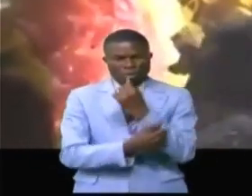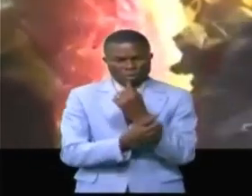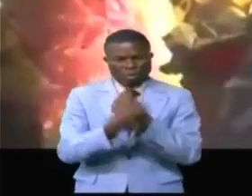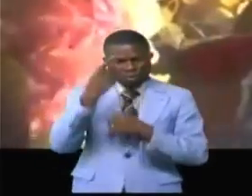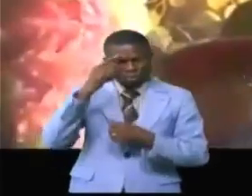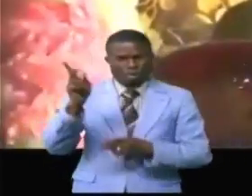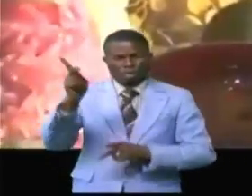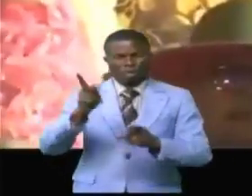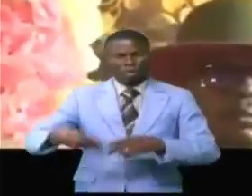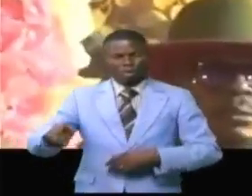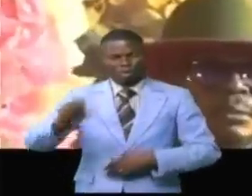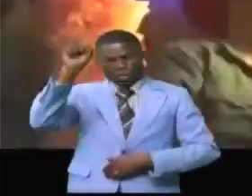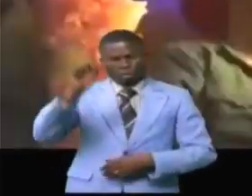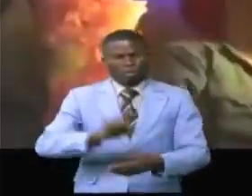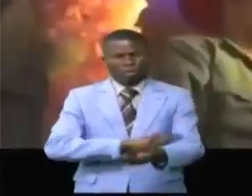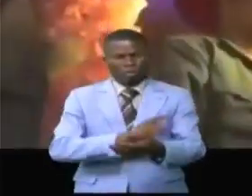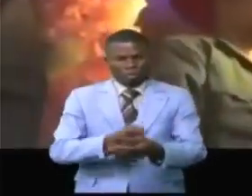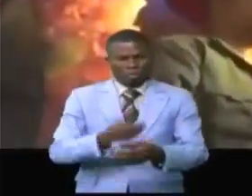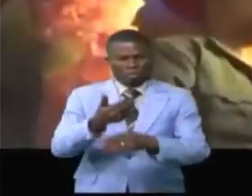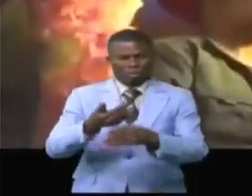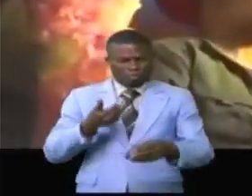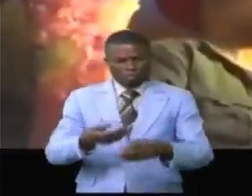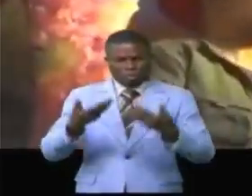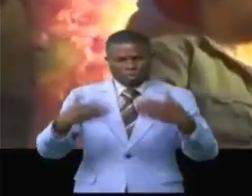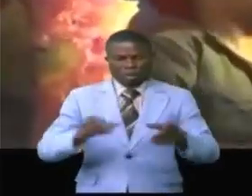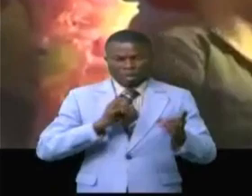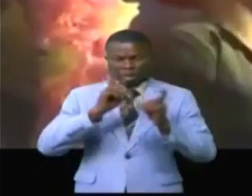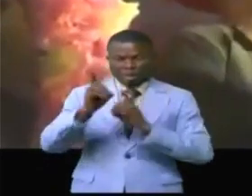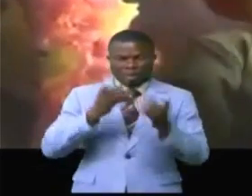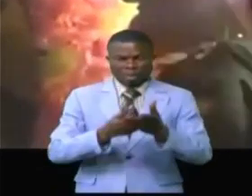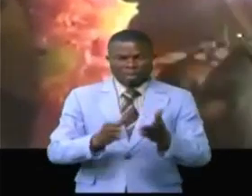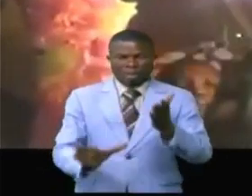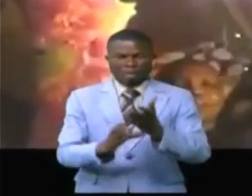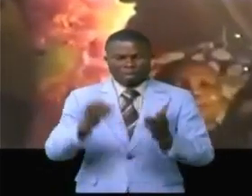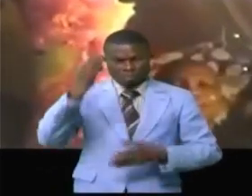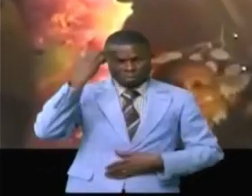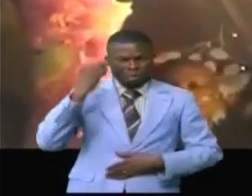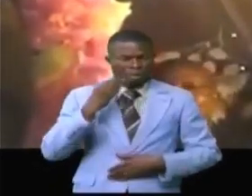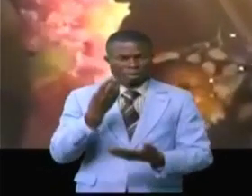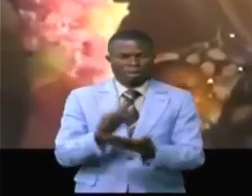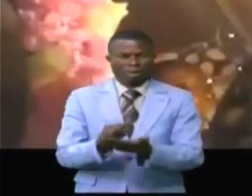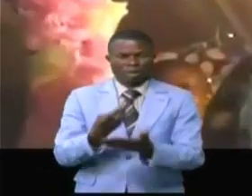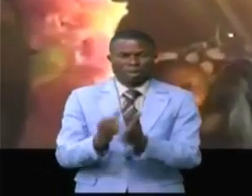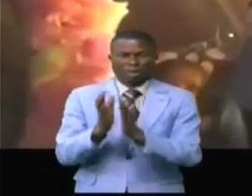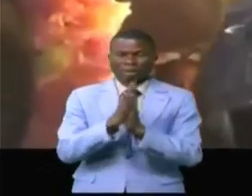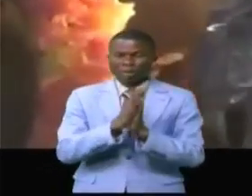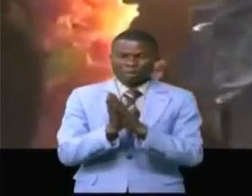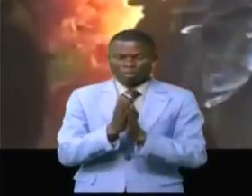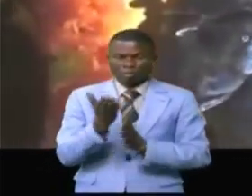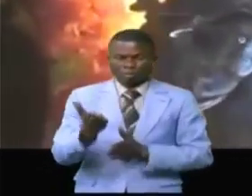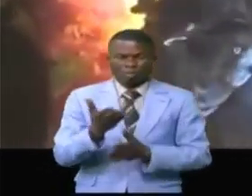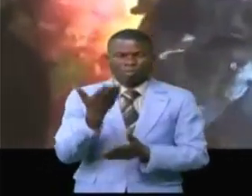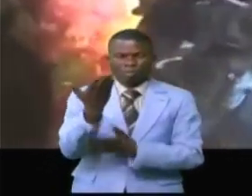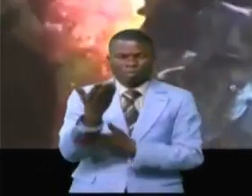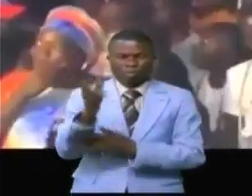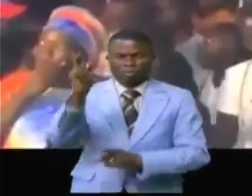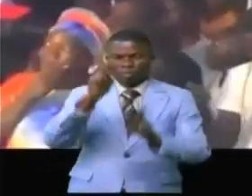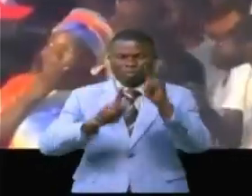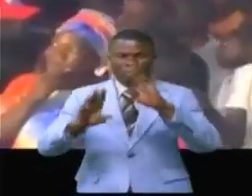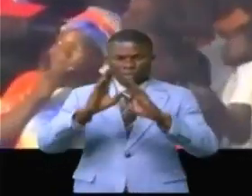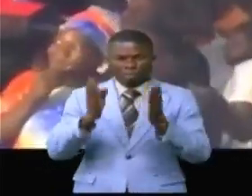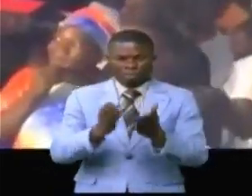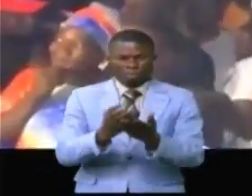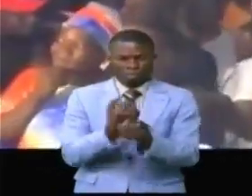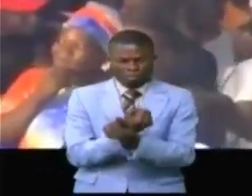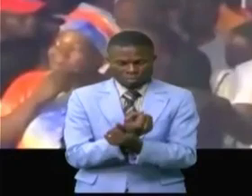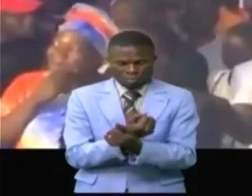notre province du sud Kivu. Avant de clore son speech, le vice-premier ministre, ministre de l'économie nationale, a invité l'assistance à